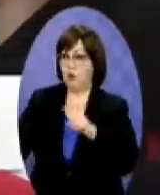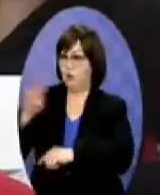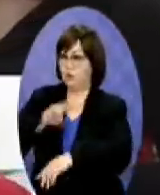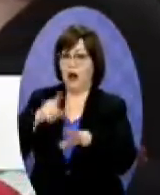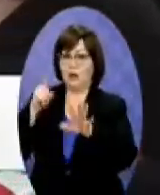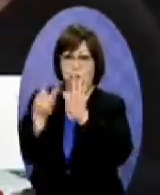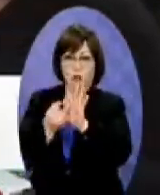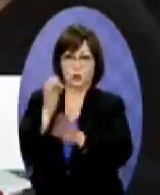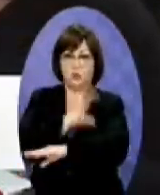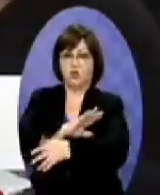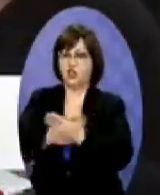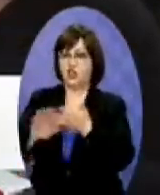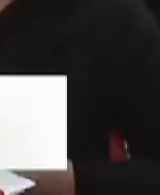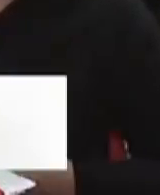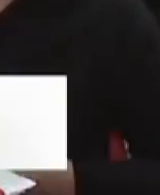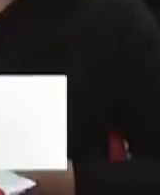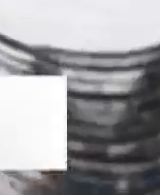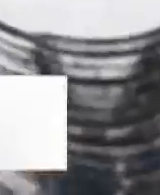ашиглалтанд орох юм а.